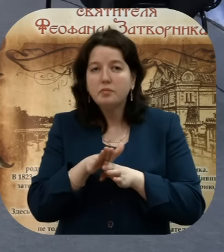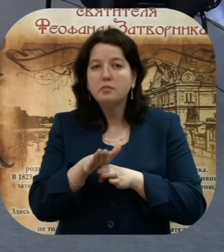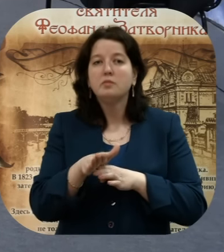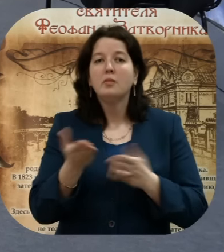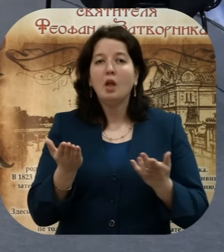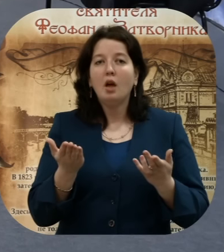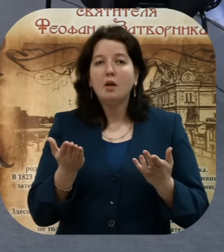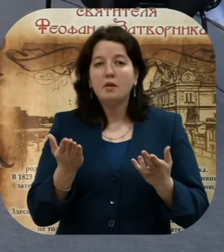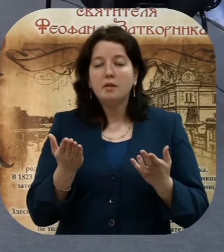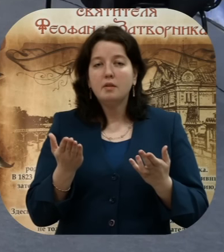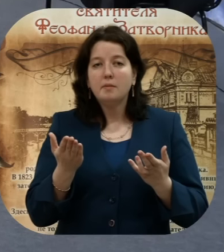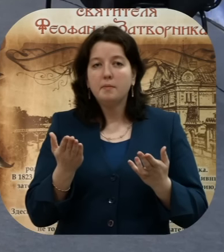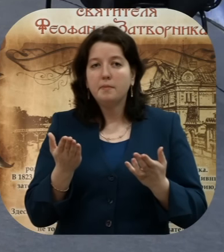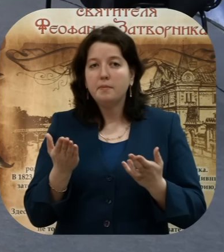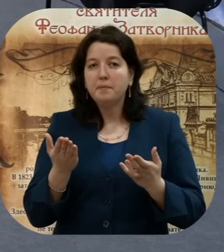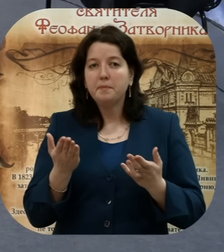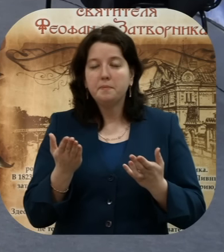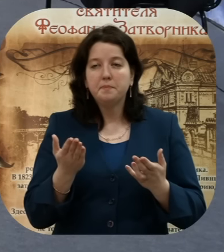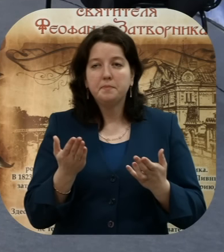целесообразной.